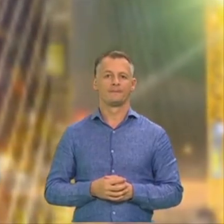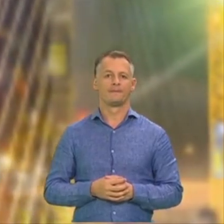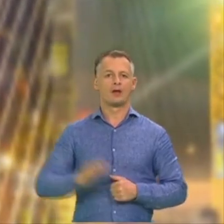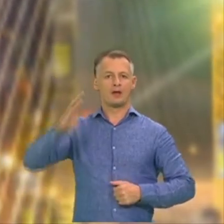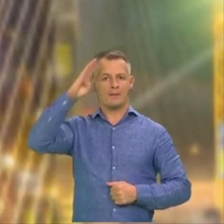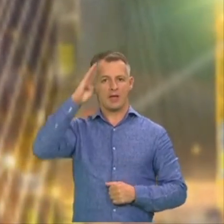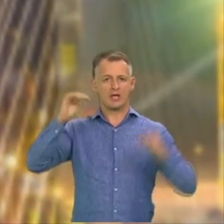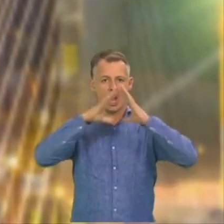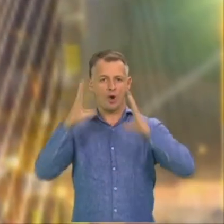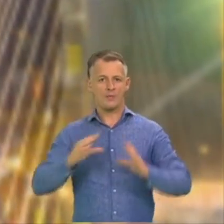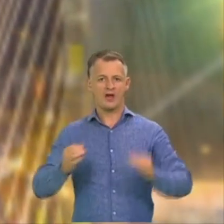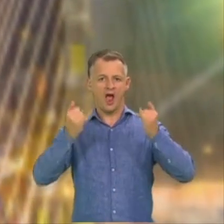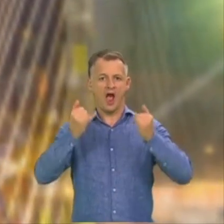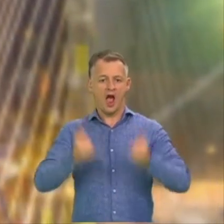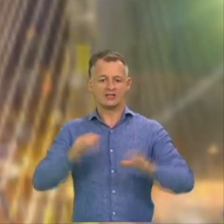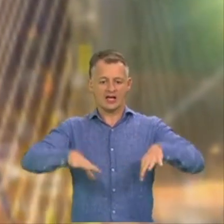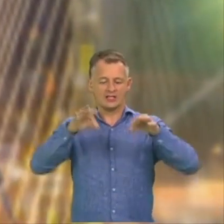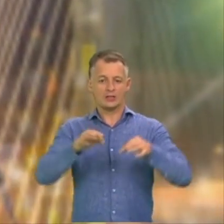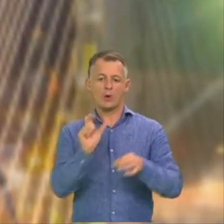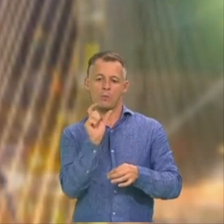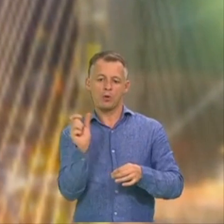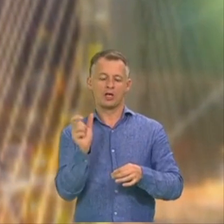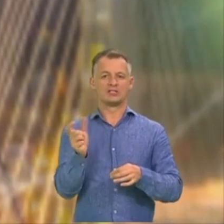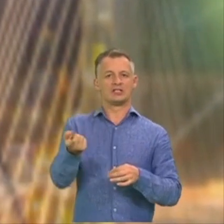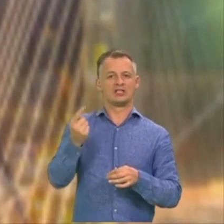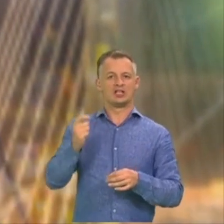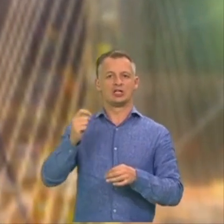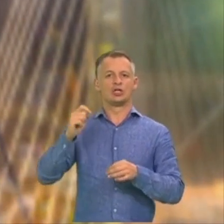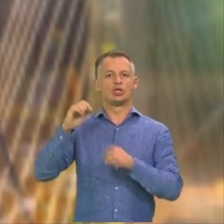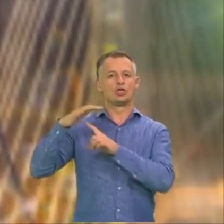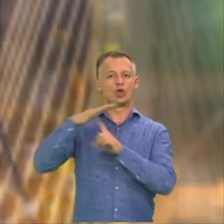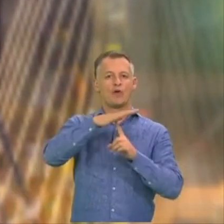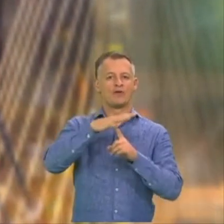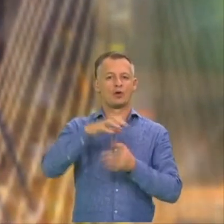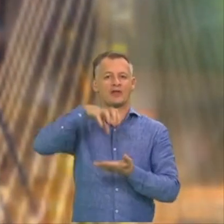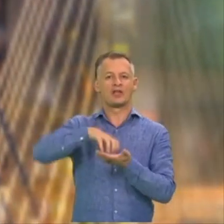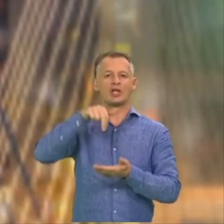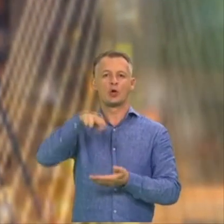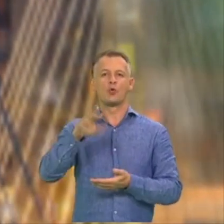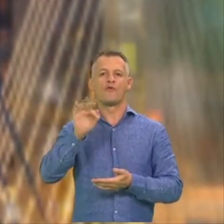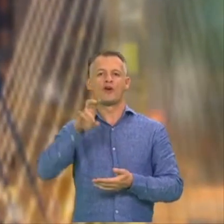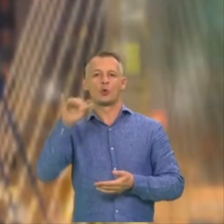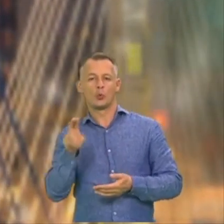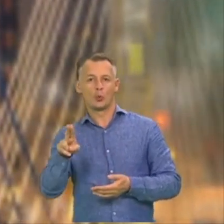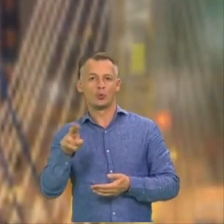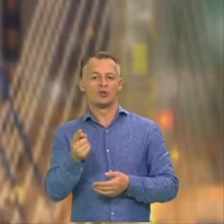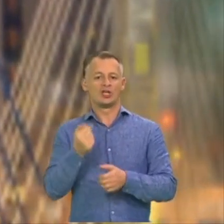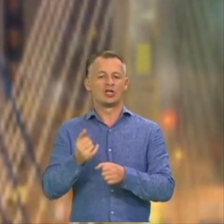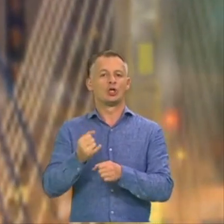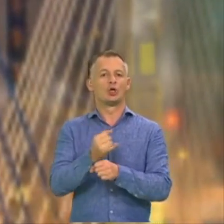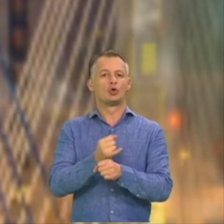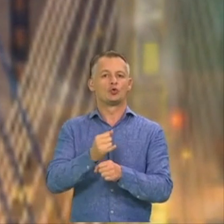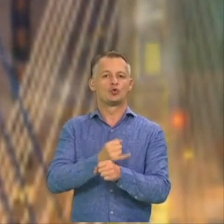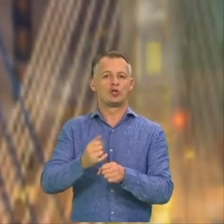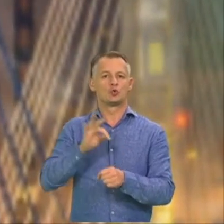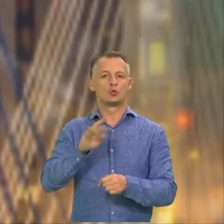Armata română a găsit astăzi fragmente dintr-o dronă în zona localității Nufăru din Tulcea. Totodată a fost panică în mai multe localități de la granița cu